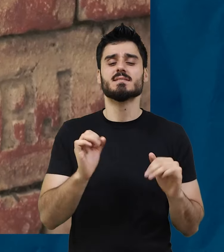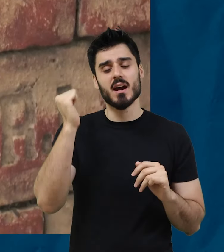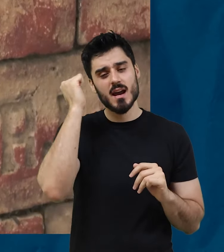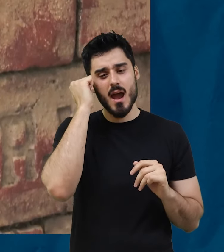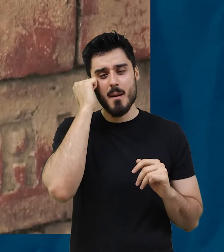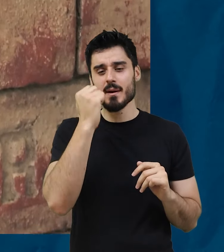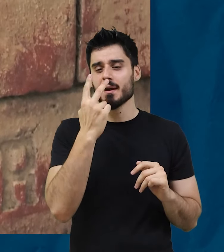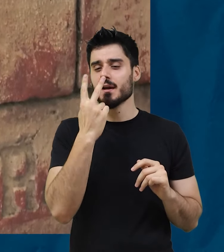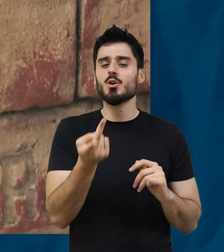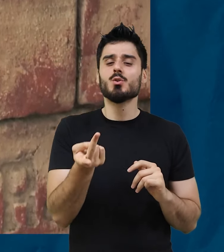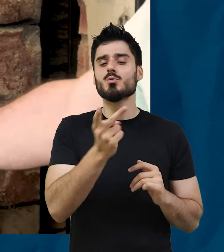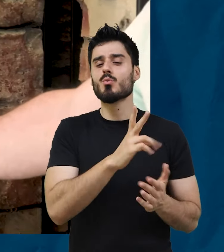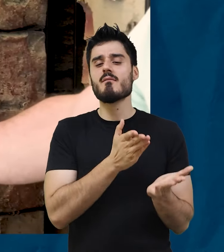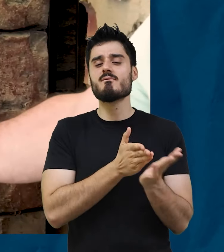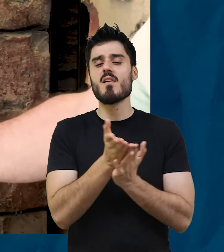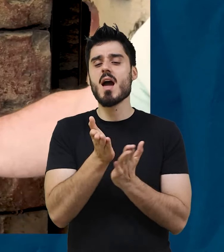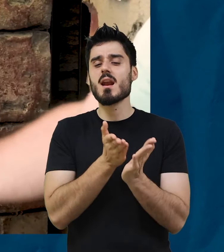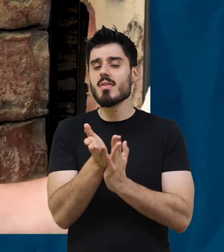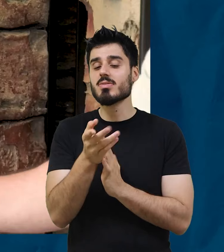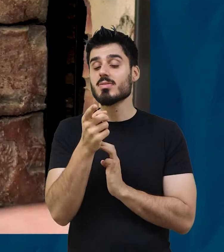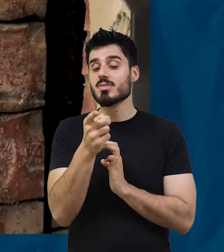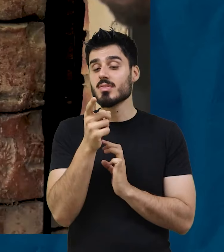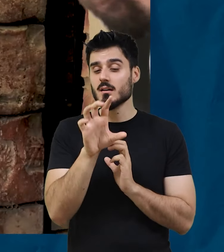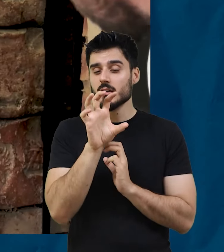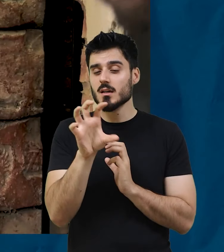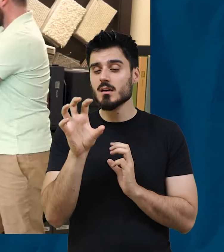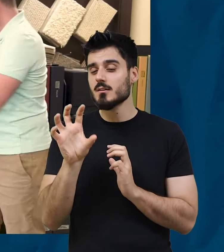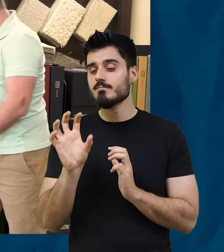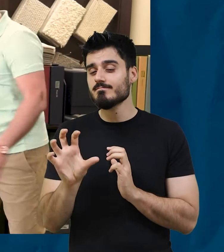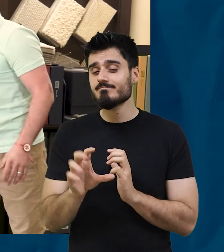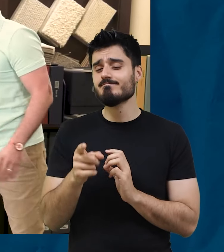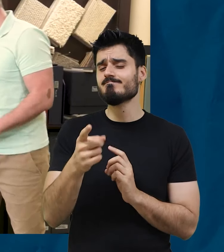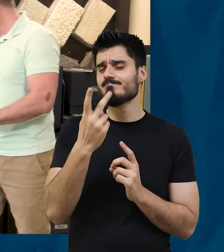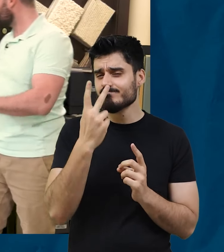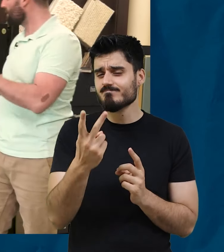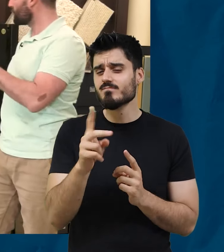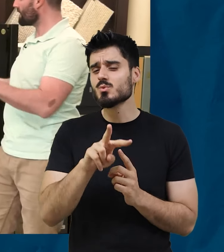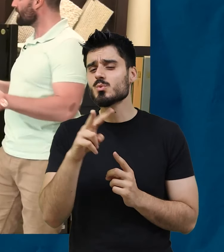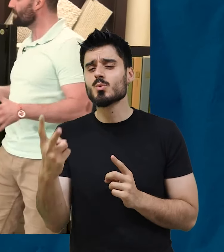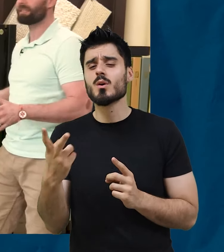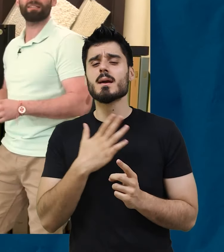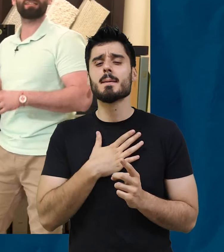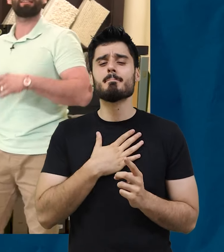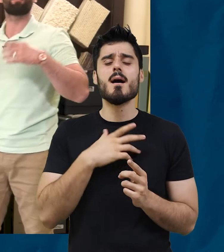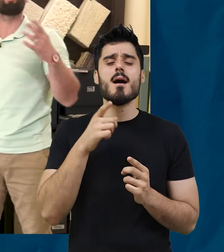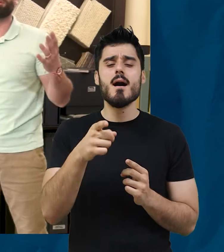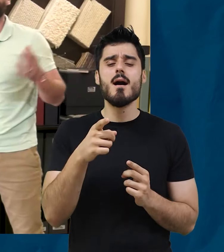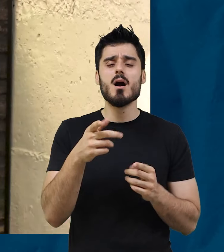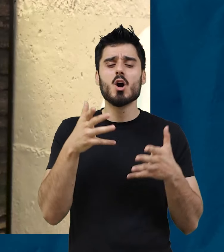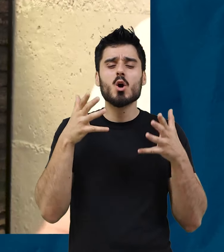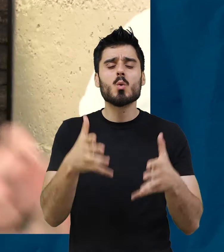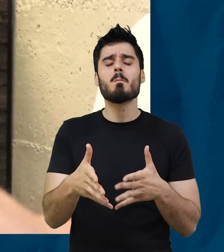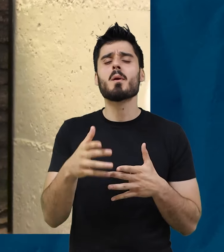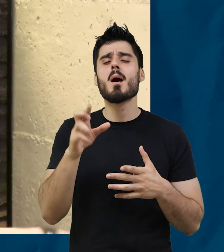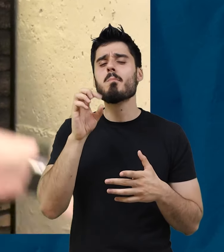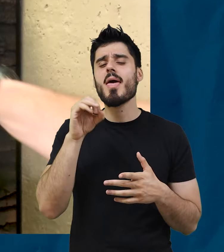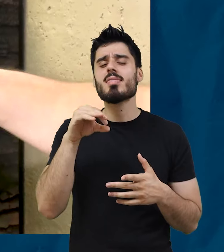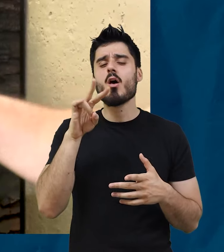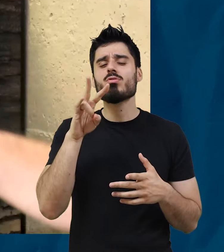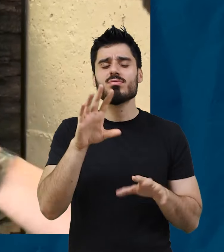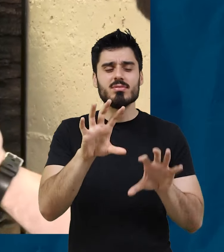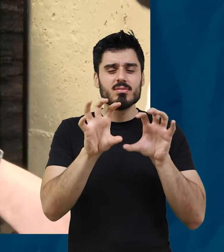един различен друг вариант на тухлички, които са с щампи под тях. Ето тук, например, има невероятна имитация на груб бетон с